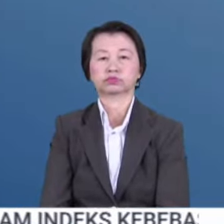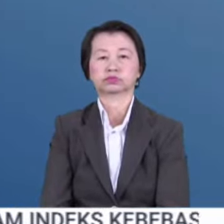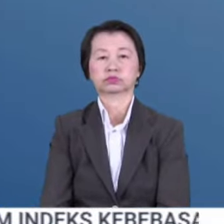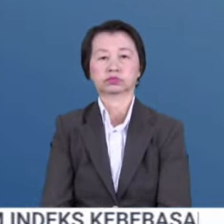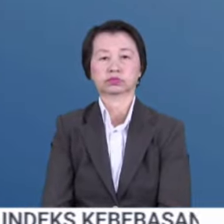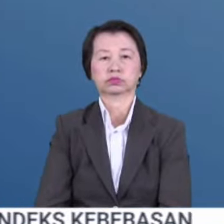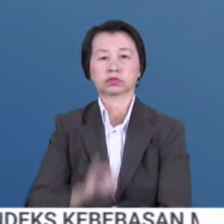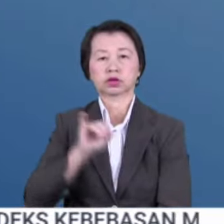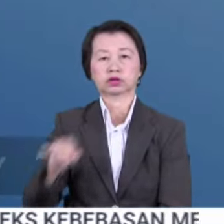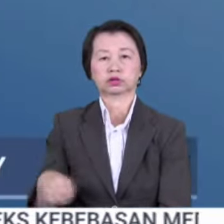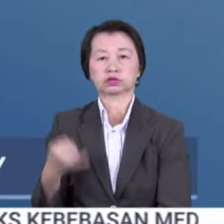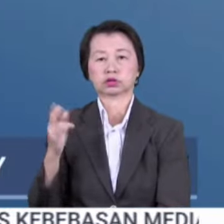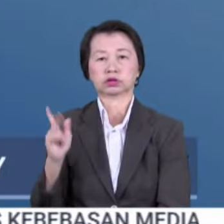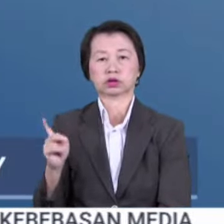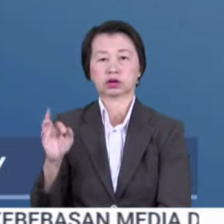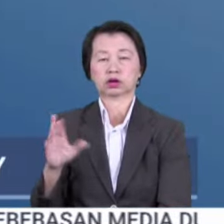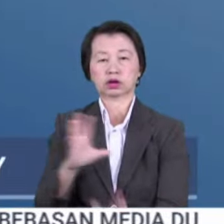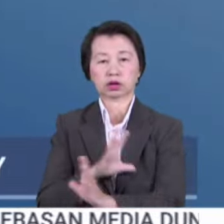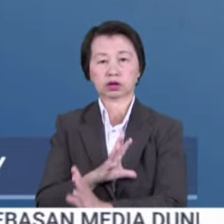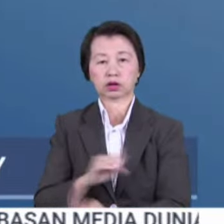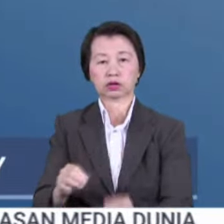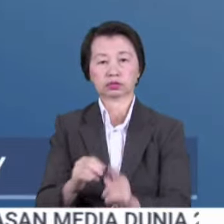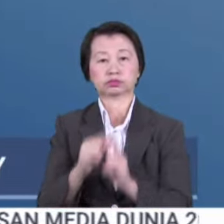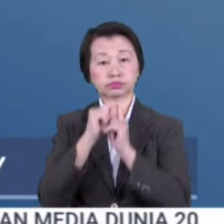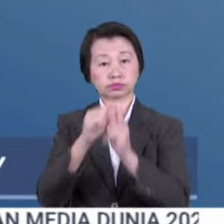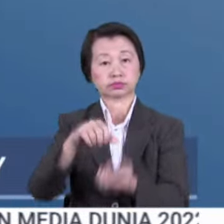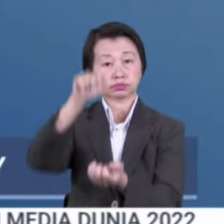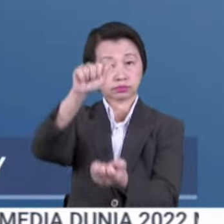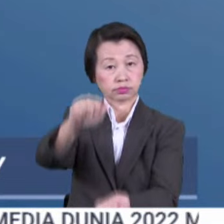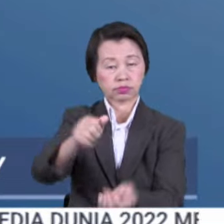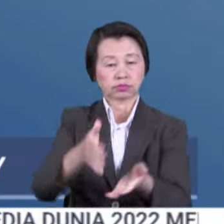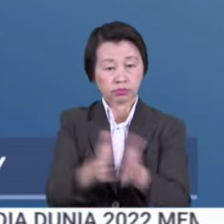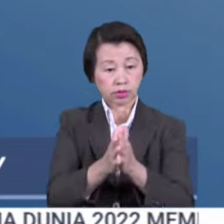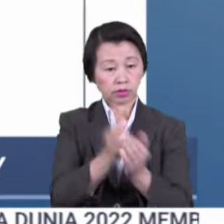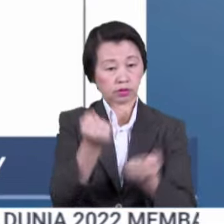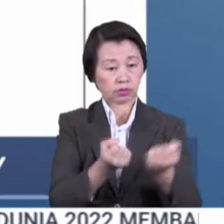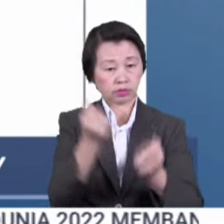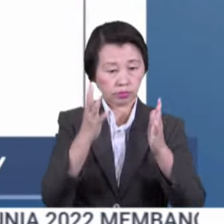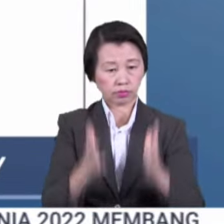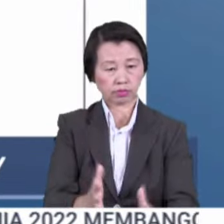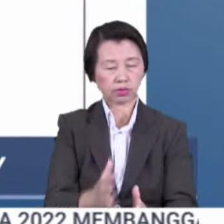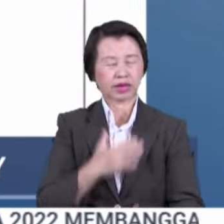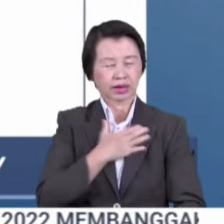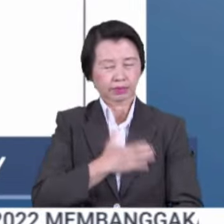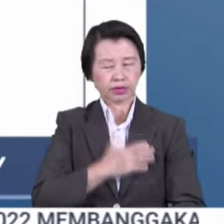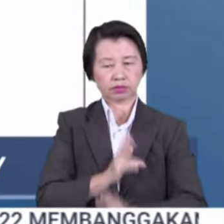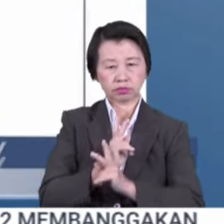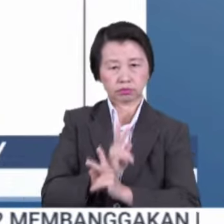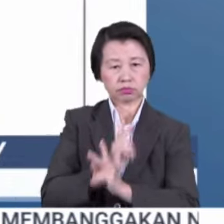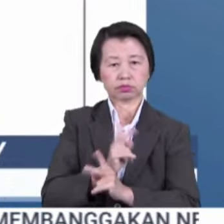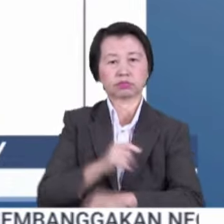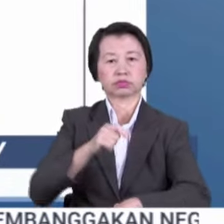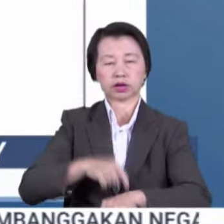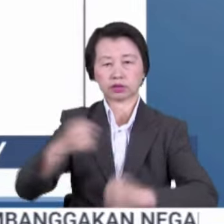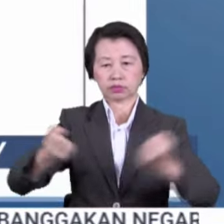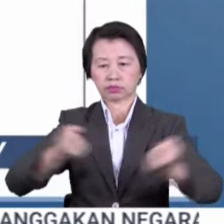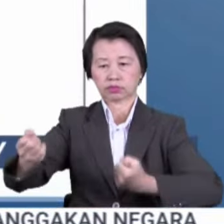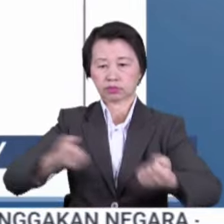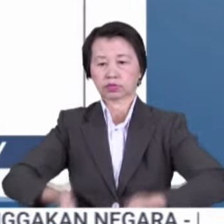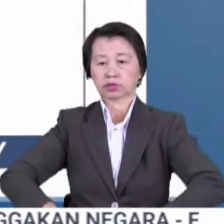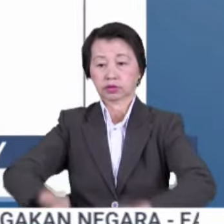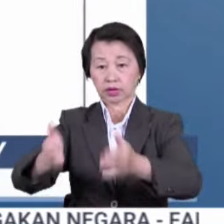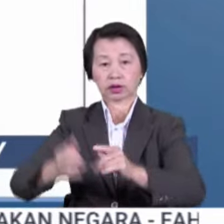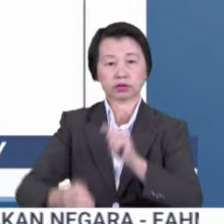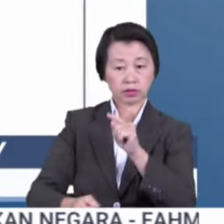jabatan kerja Raya Serawak menerusi kenyataan meminta pengguna Jalan Raya supaya berhati-hati semasa memandu di jalan